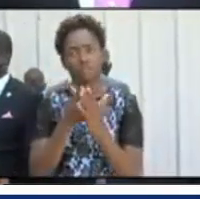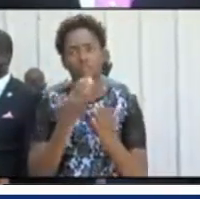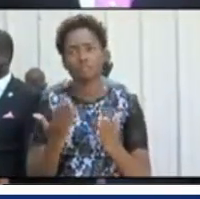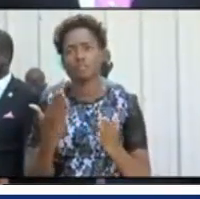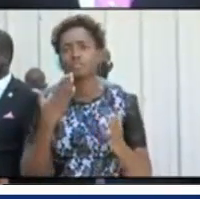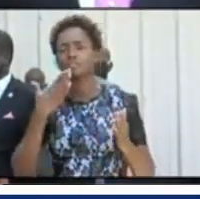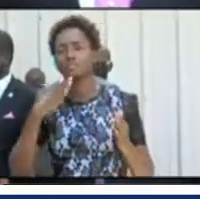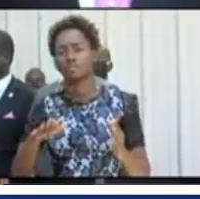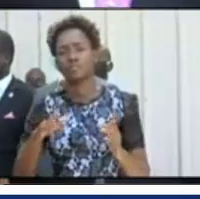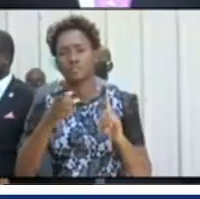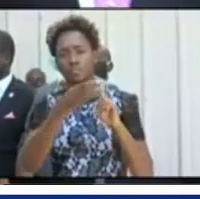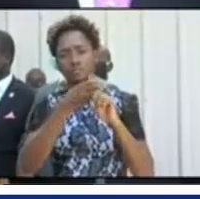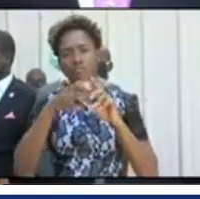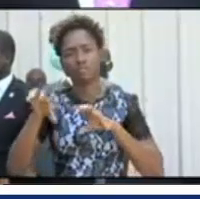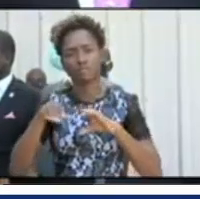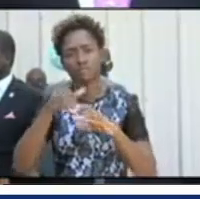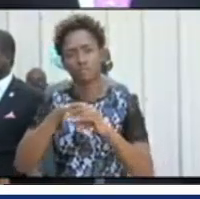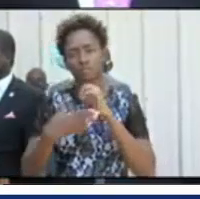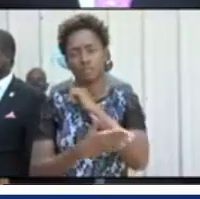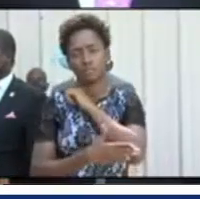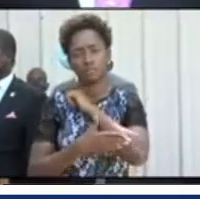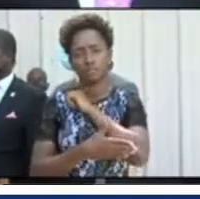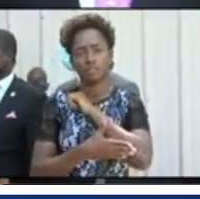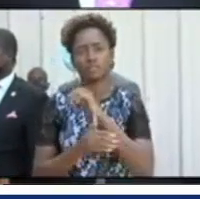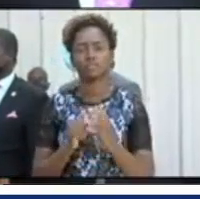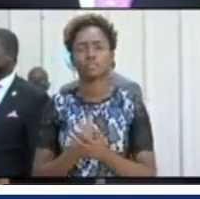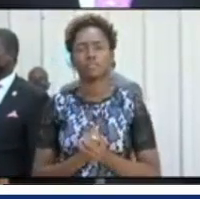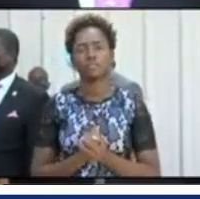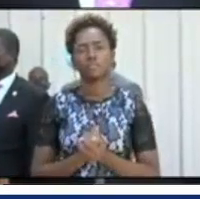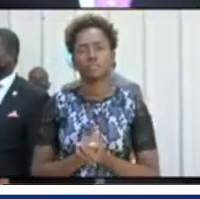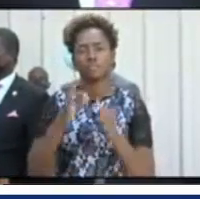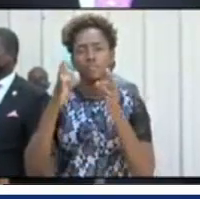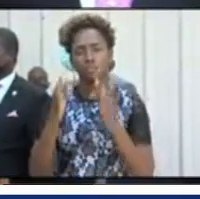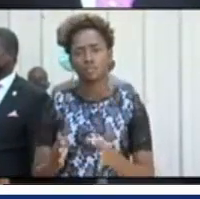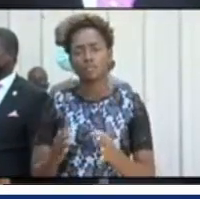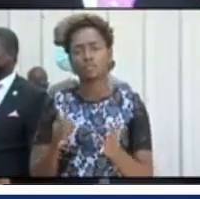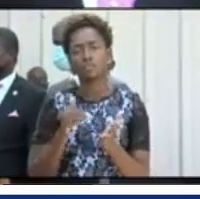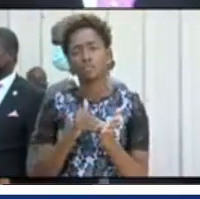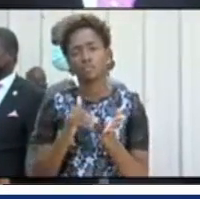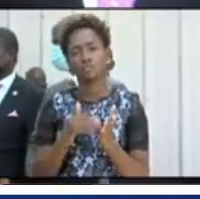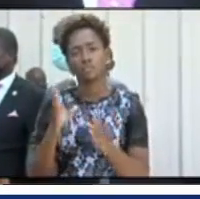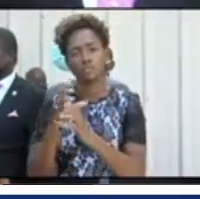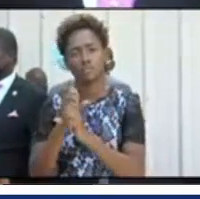qui a fait en dans pays et décision encore que